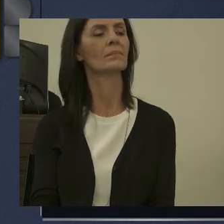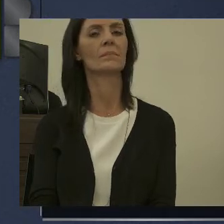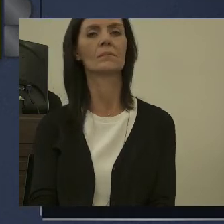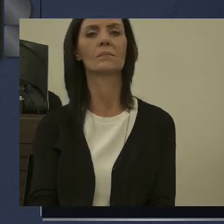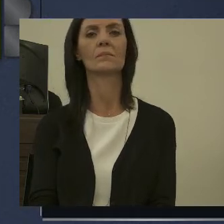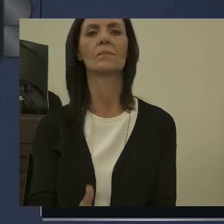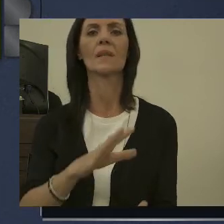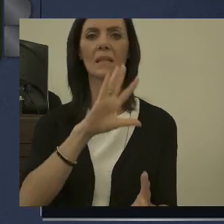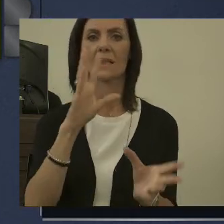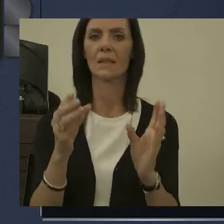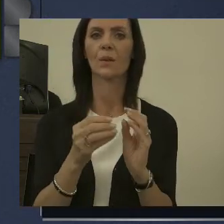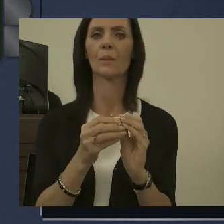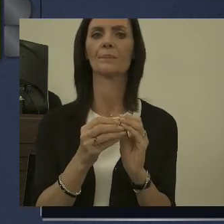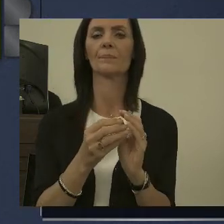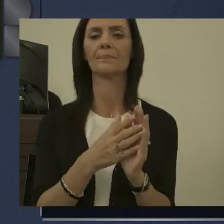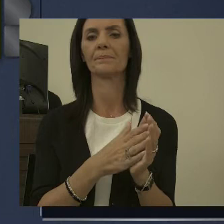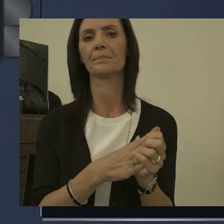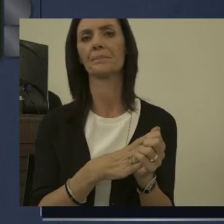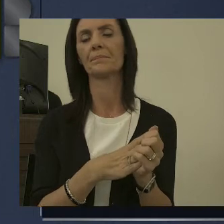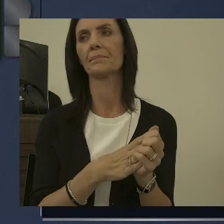אוקיי, סיכום בבקשה.